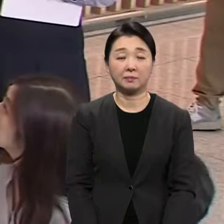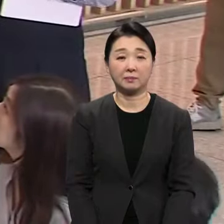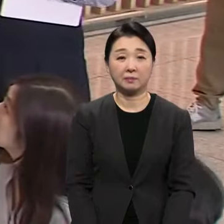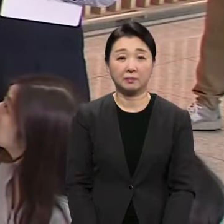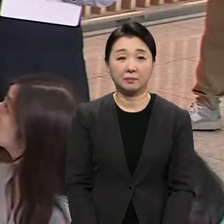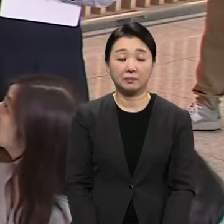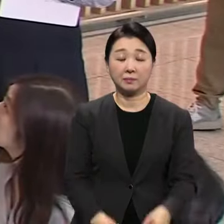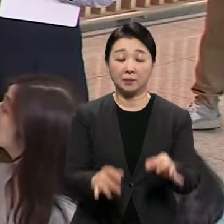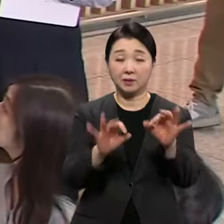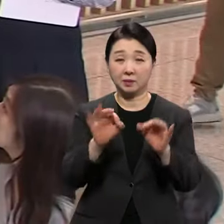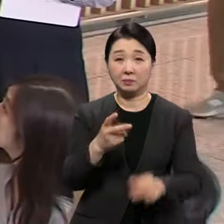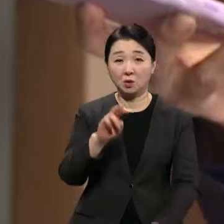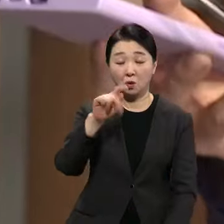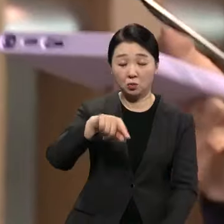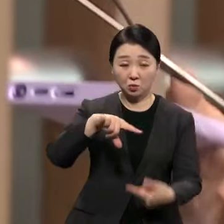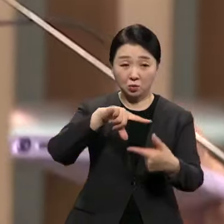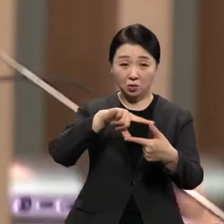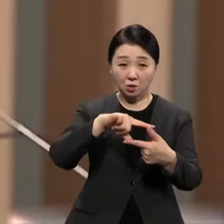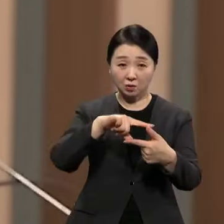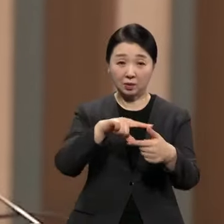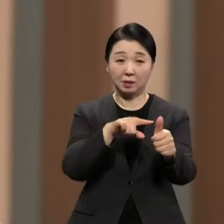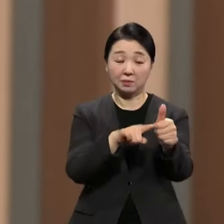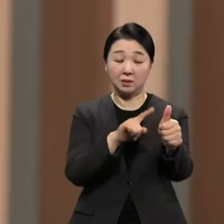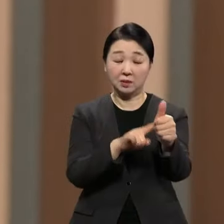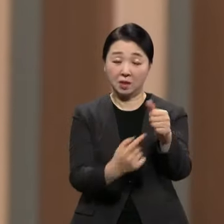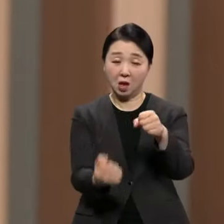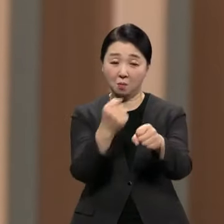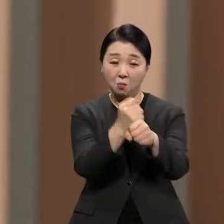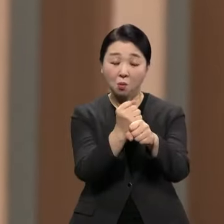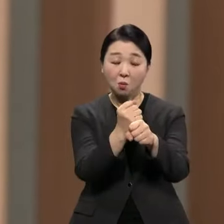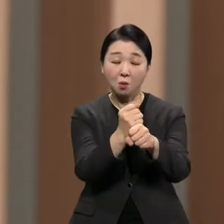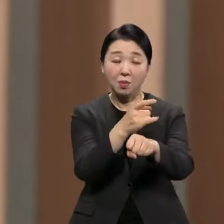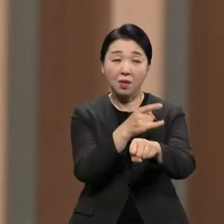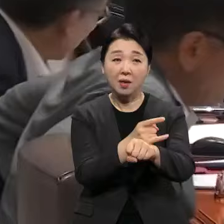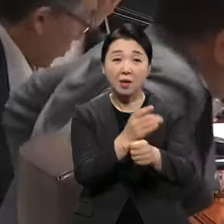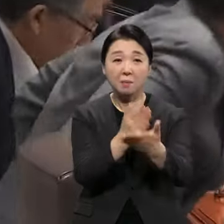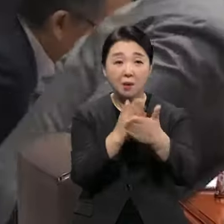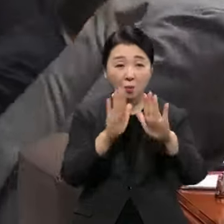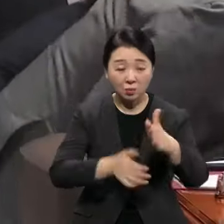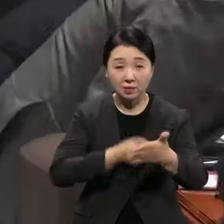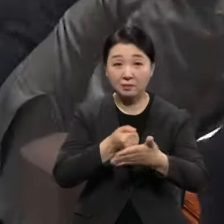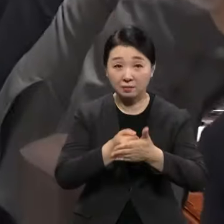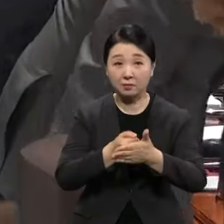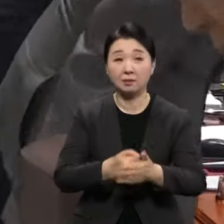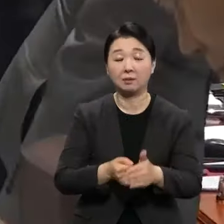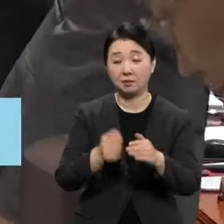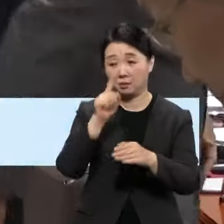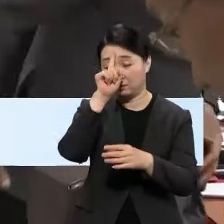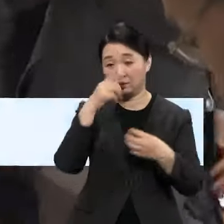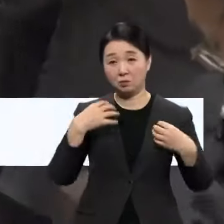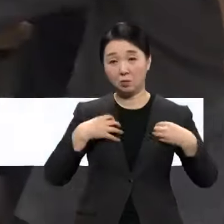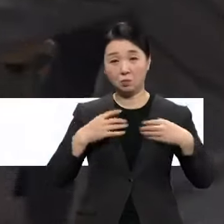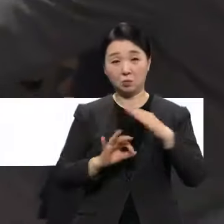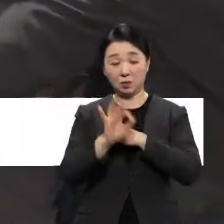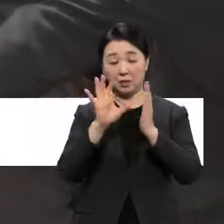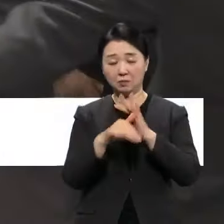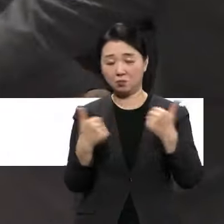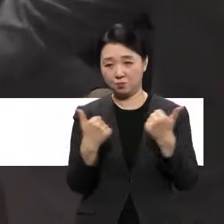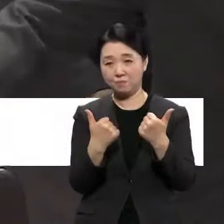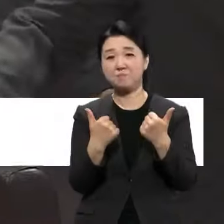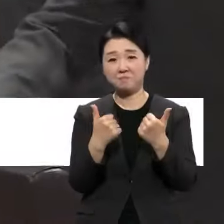김경수 전 경남지사에 대한 복권 여부가 이르면 오늘 결정됩니다. 정부는 오늘 오전 국무회의를